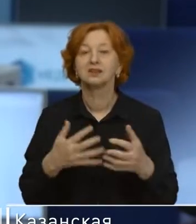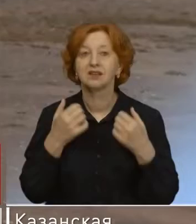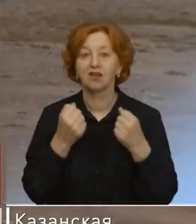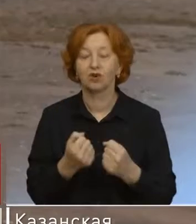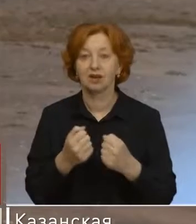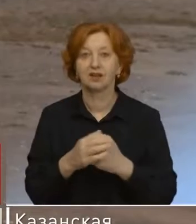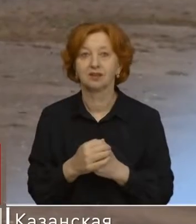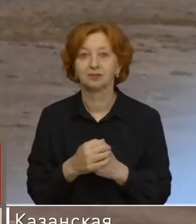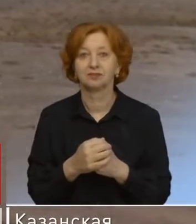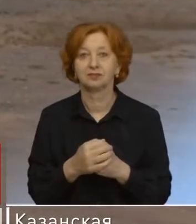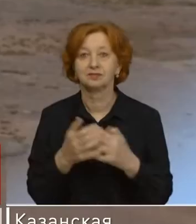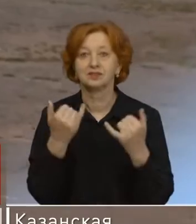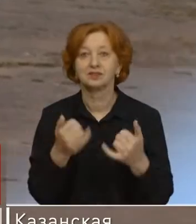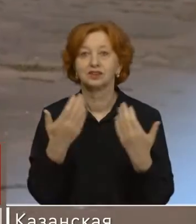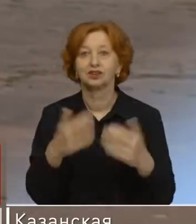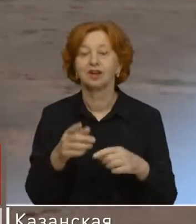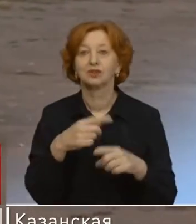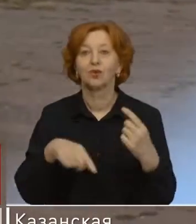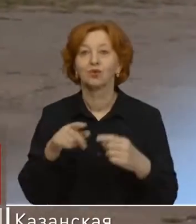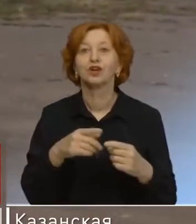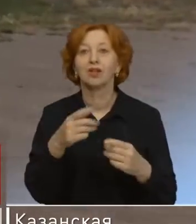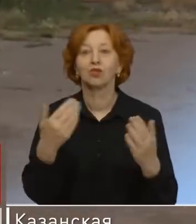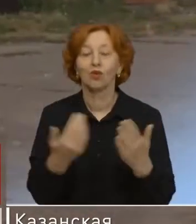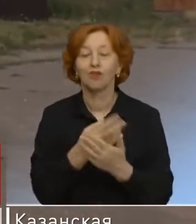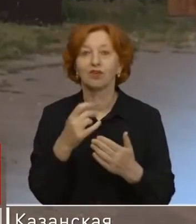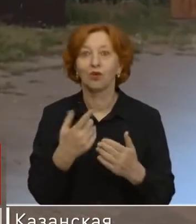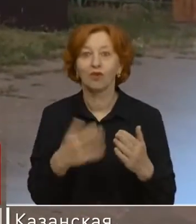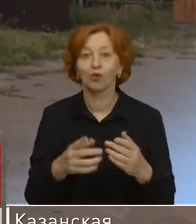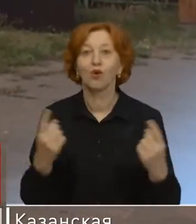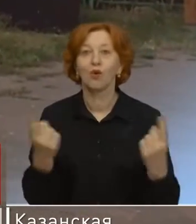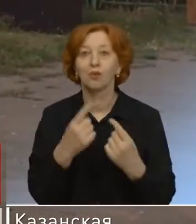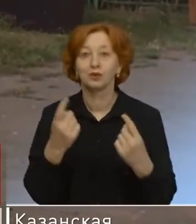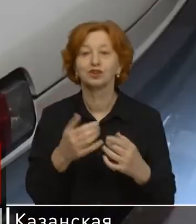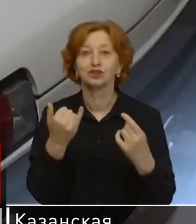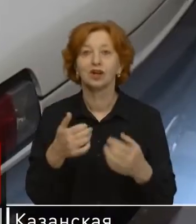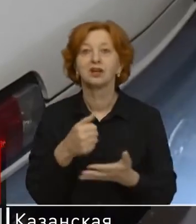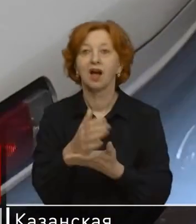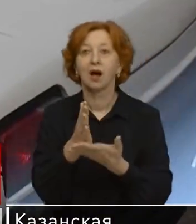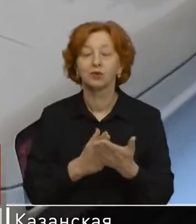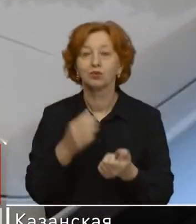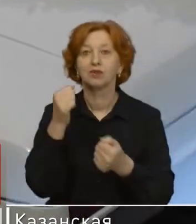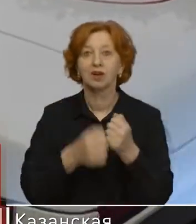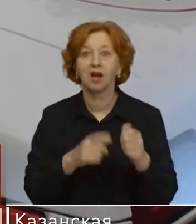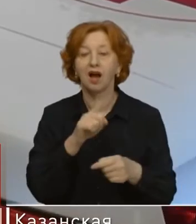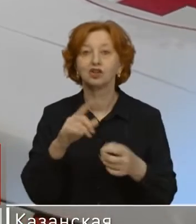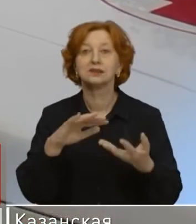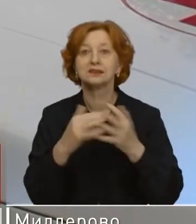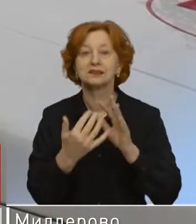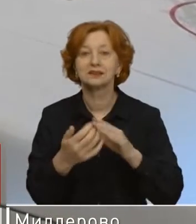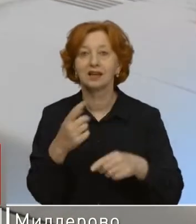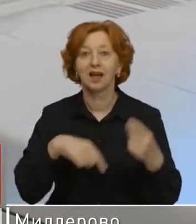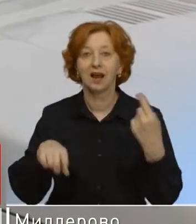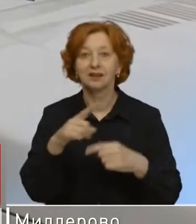«Здравоохранение». Новенькие медицинские Нивы уже вышли на рабочий маршрут. Они обслуживают Подгорнинское сельское поселение и